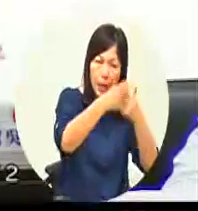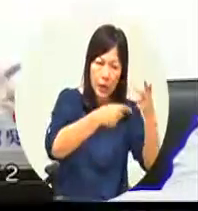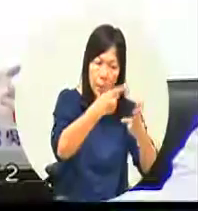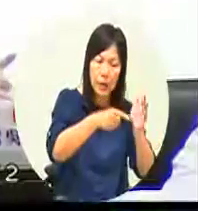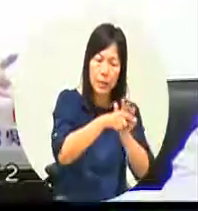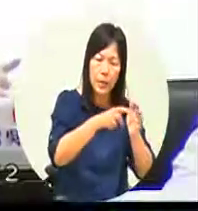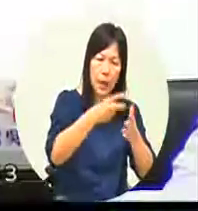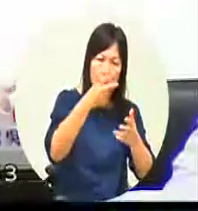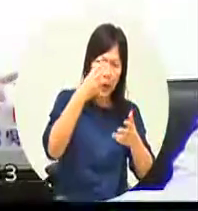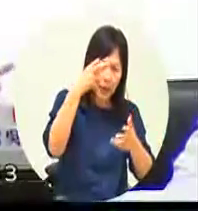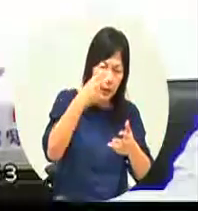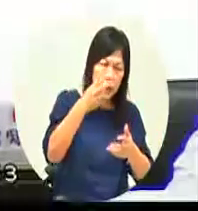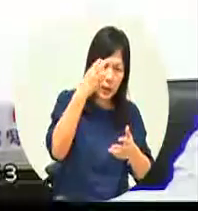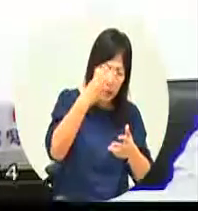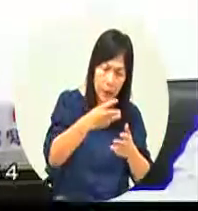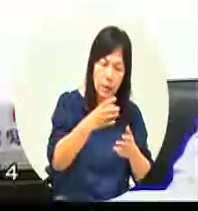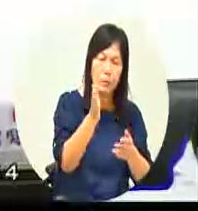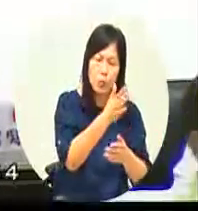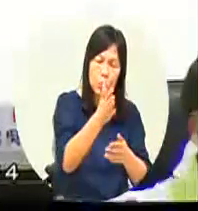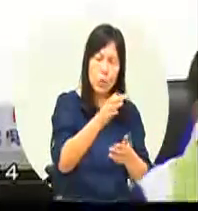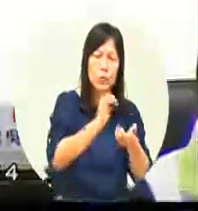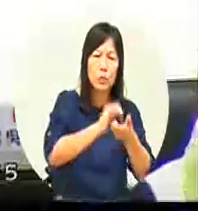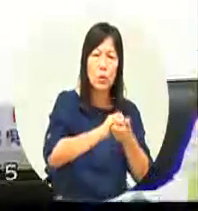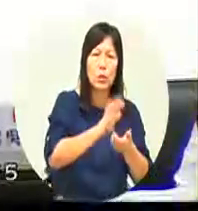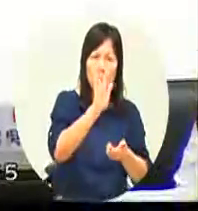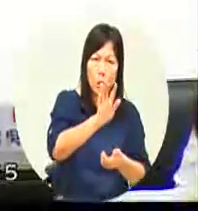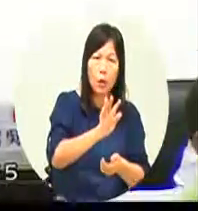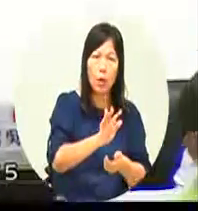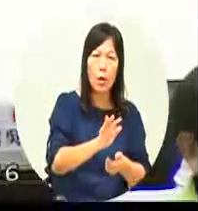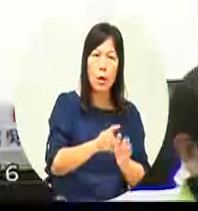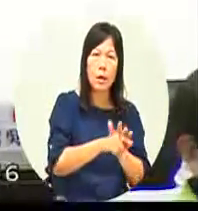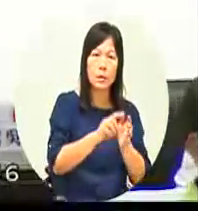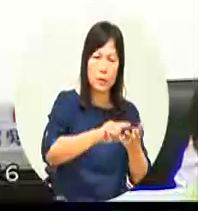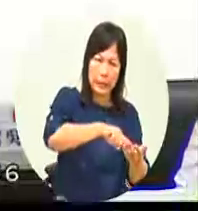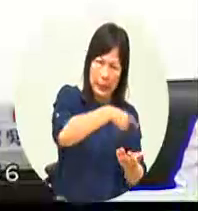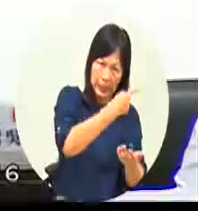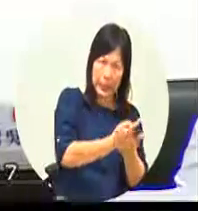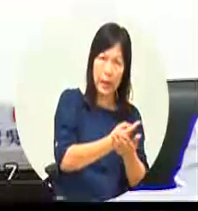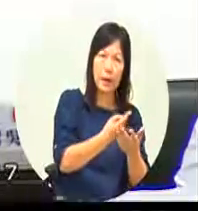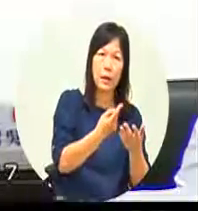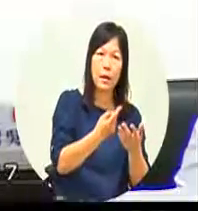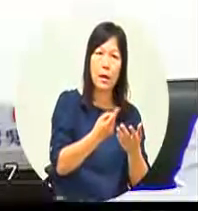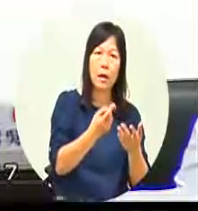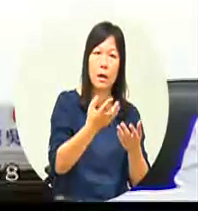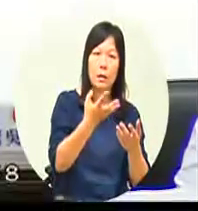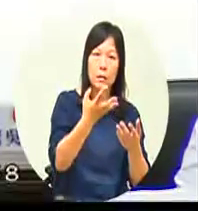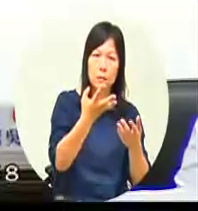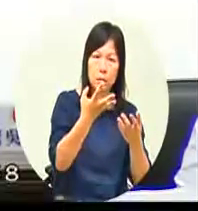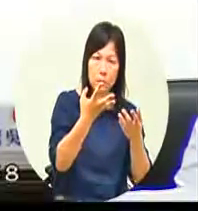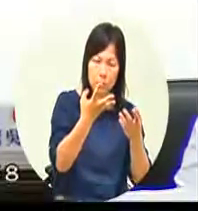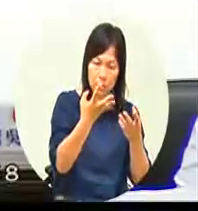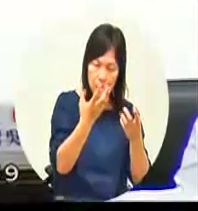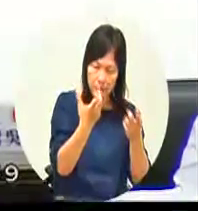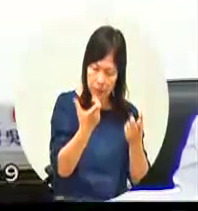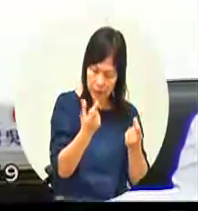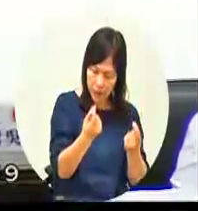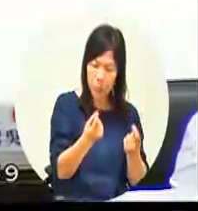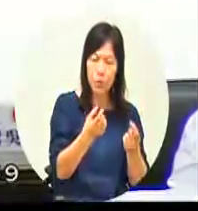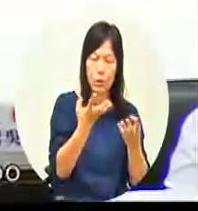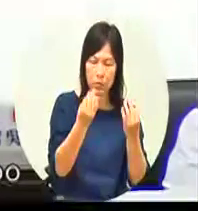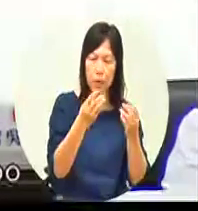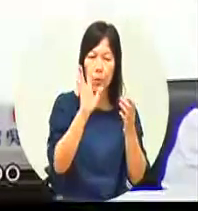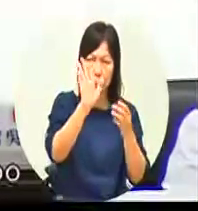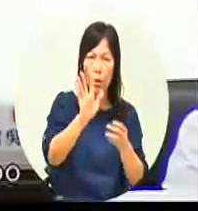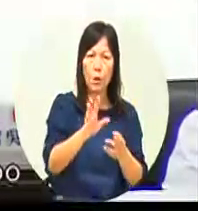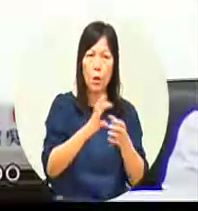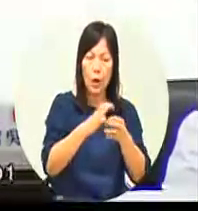天两天或者三天五天不等，但是我们的量其实是有一定的可以理解的